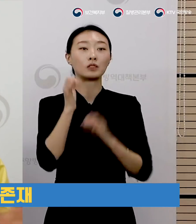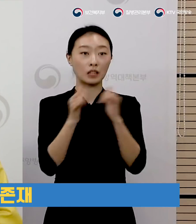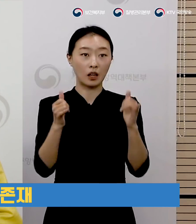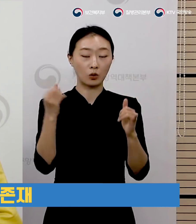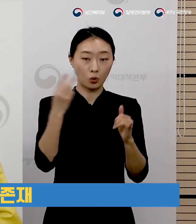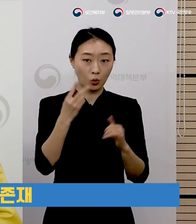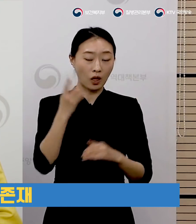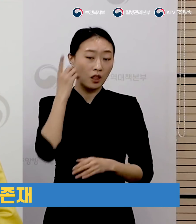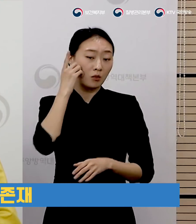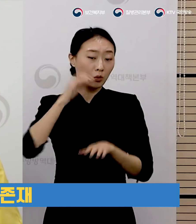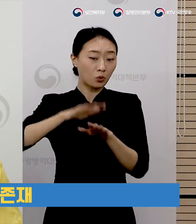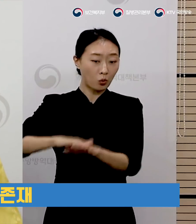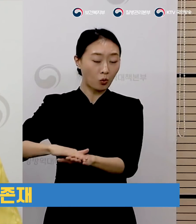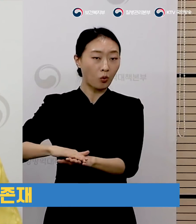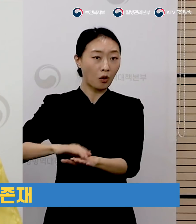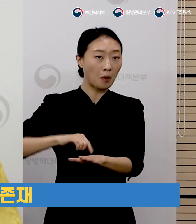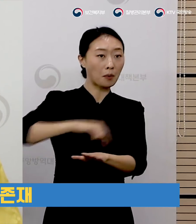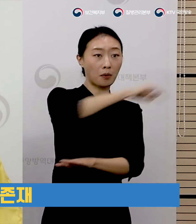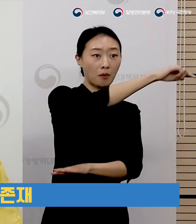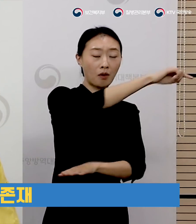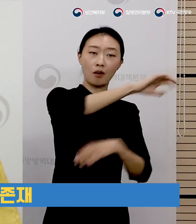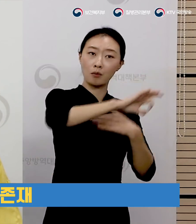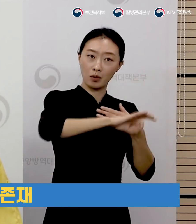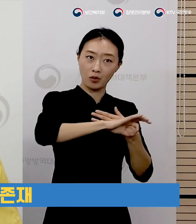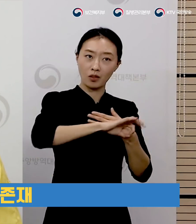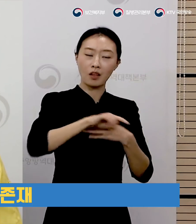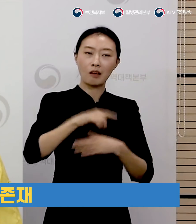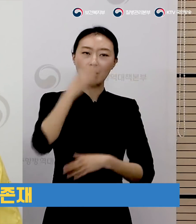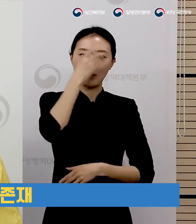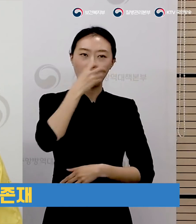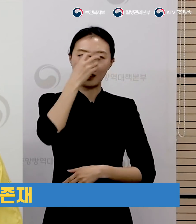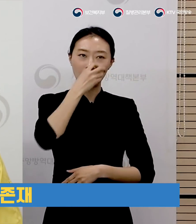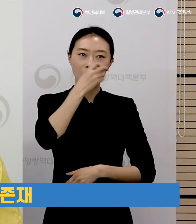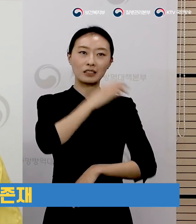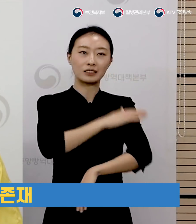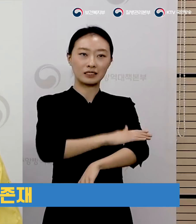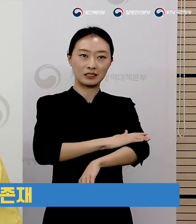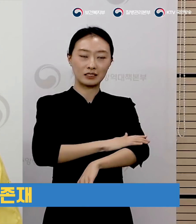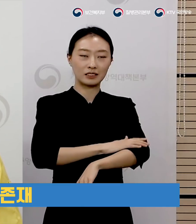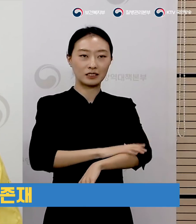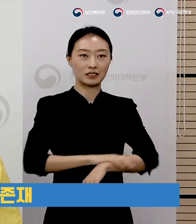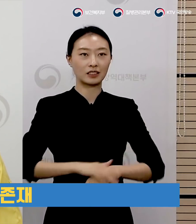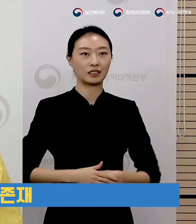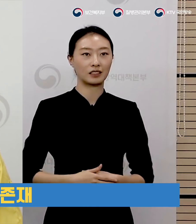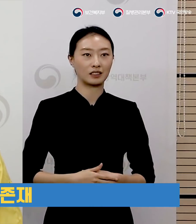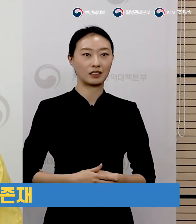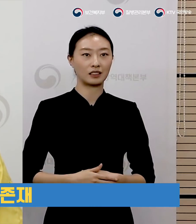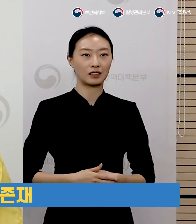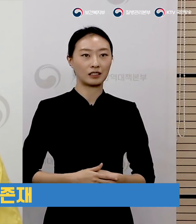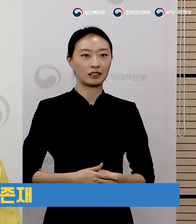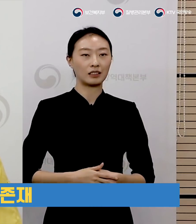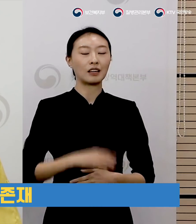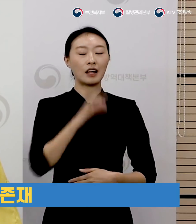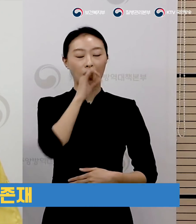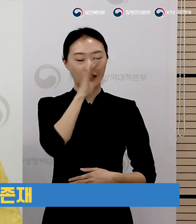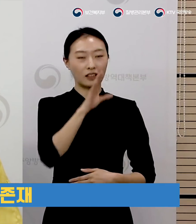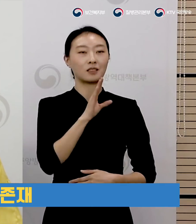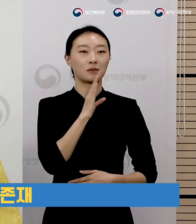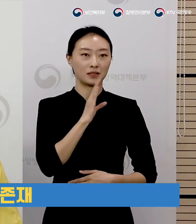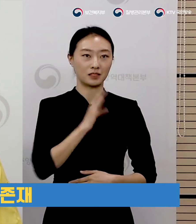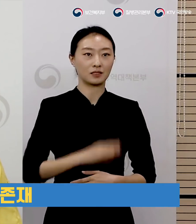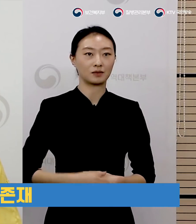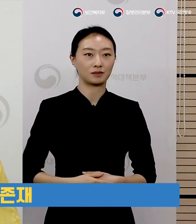놓고 나간다거나 이제 이러면은 사실은 이제 좀 작동이 이제 제대로 안